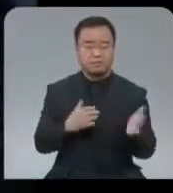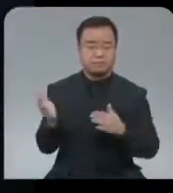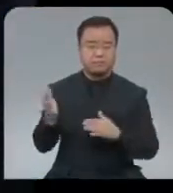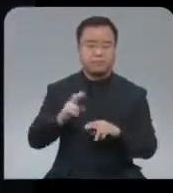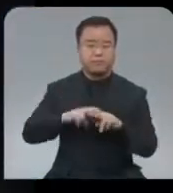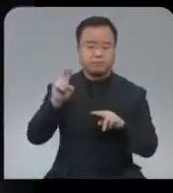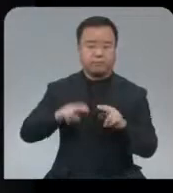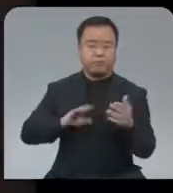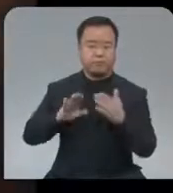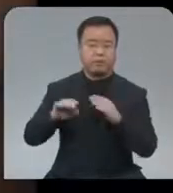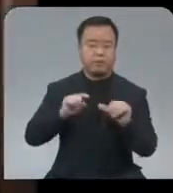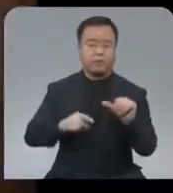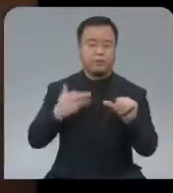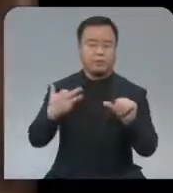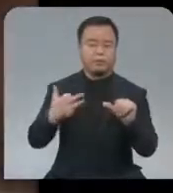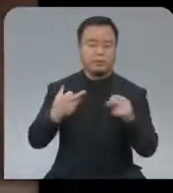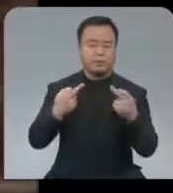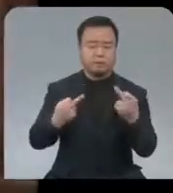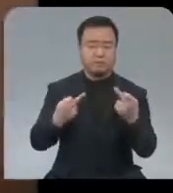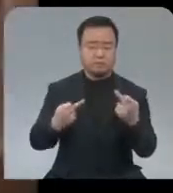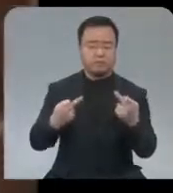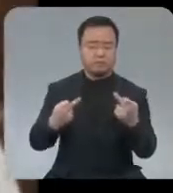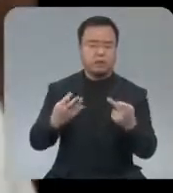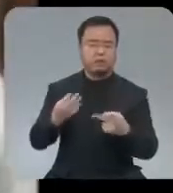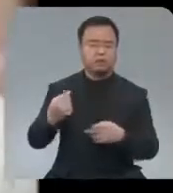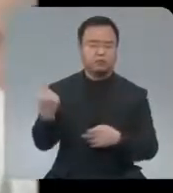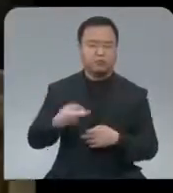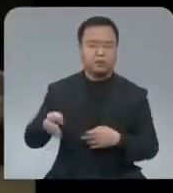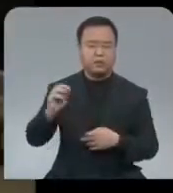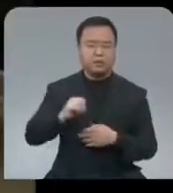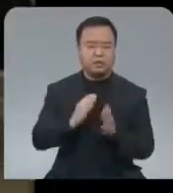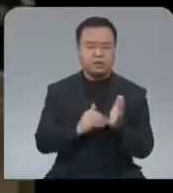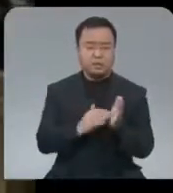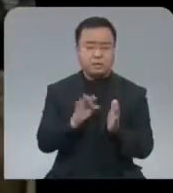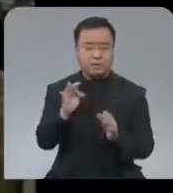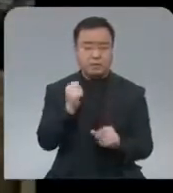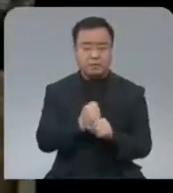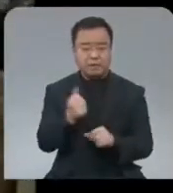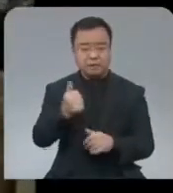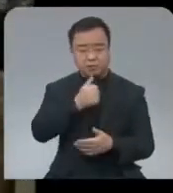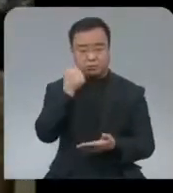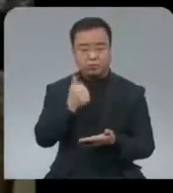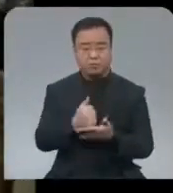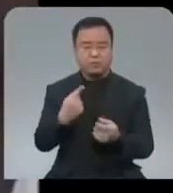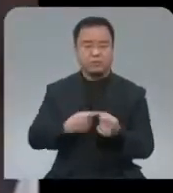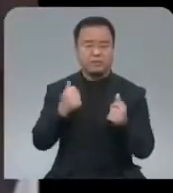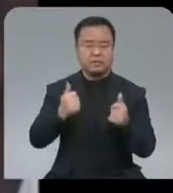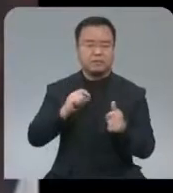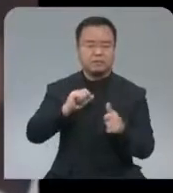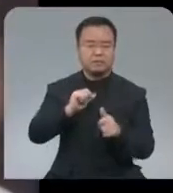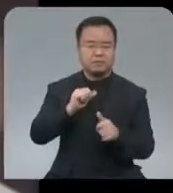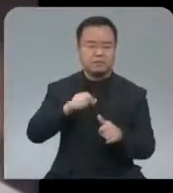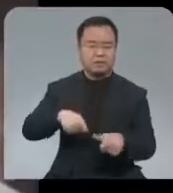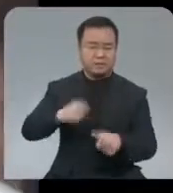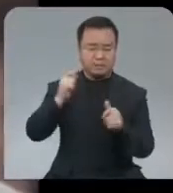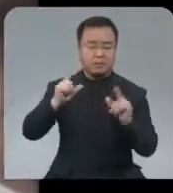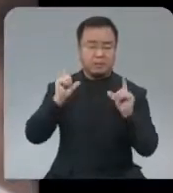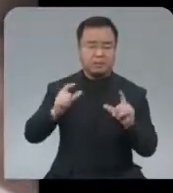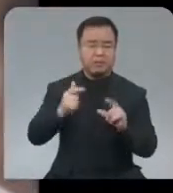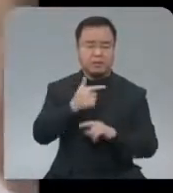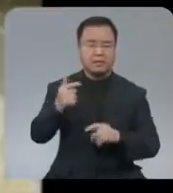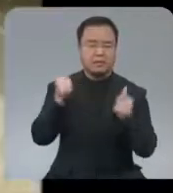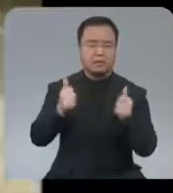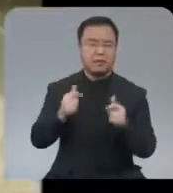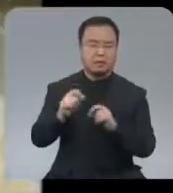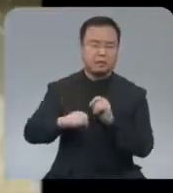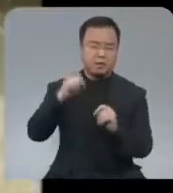死亡、三清教育队、媒体机构合并等事件的本质，就是全斗焕的铁腕统治。